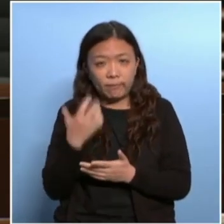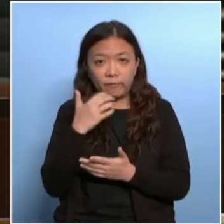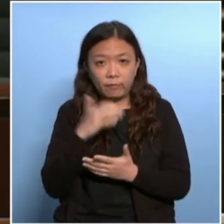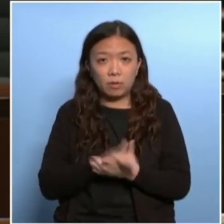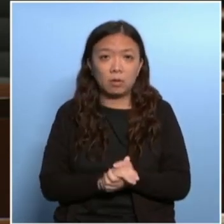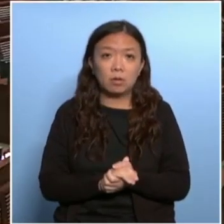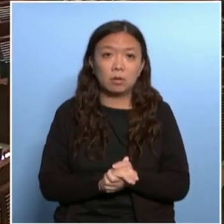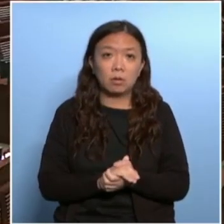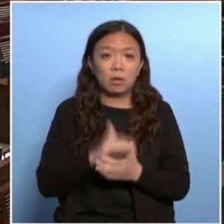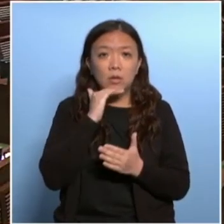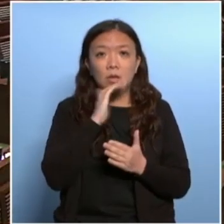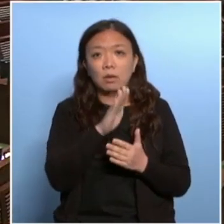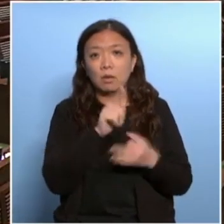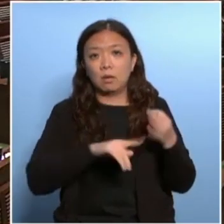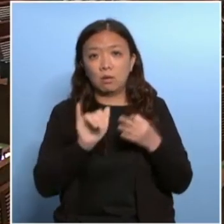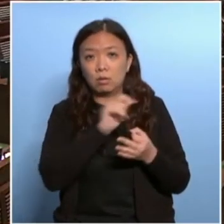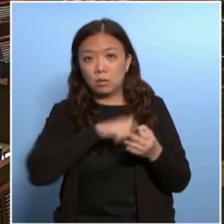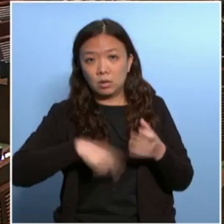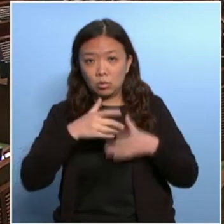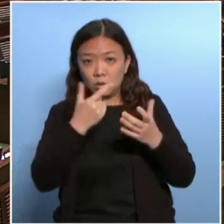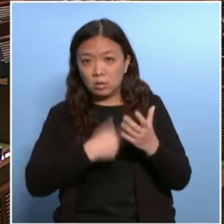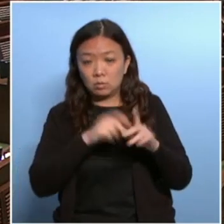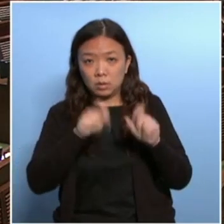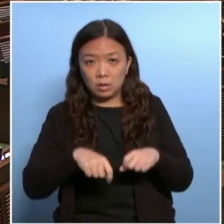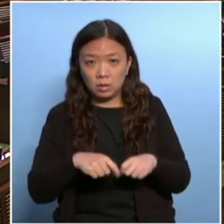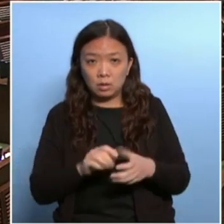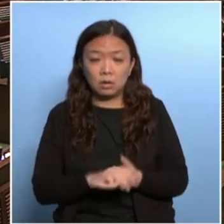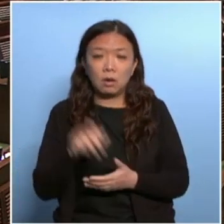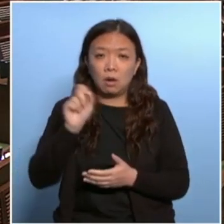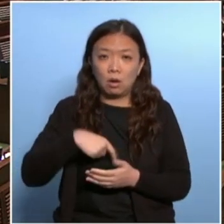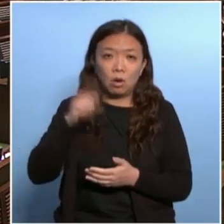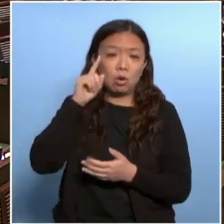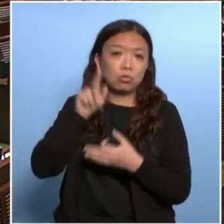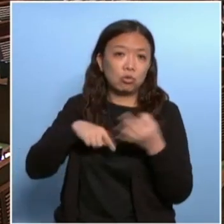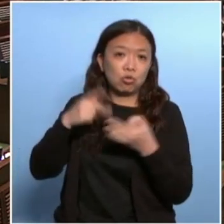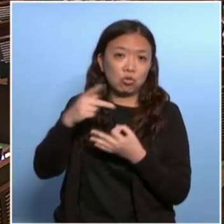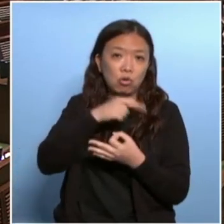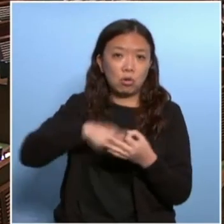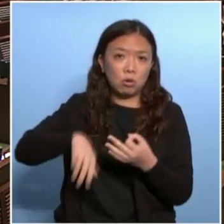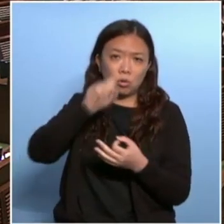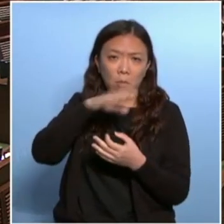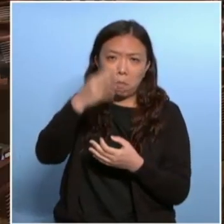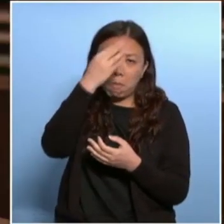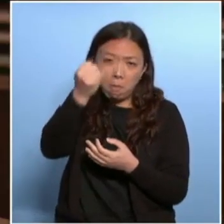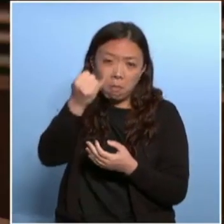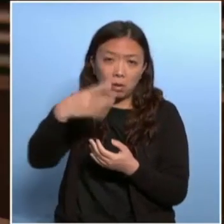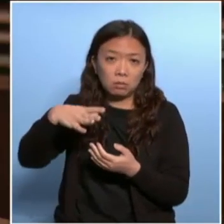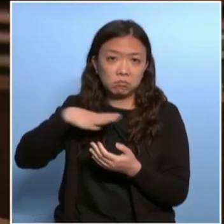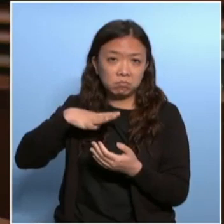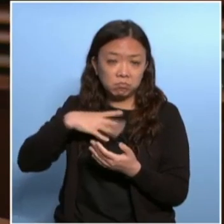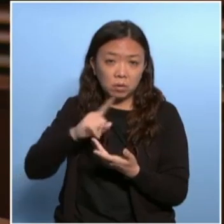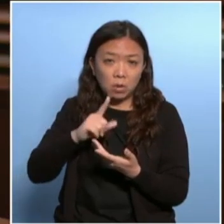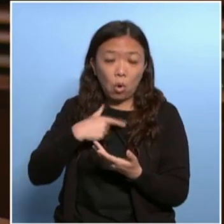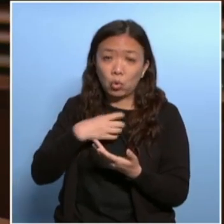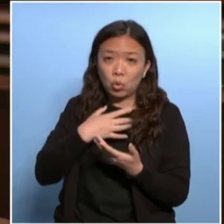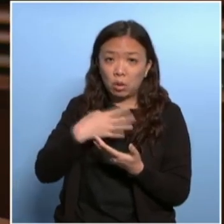係。 等一等，容海恩議員，你係規程問題。 係我想郭家麒議員澄清咩叫不幸嘅遭遇。我個人唔